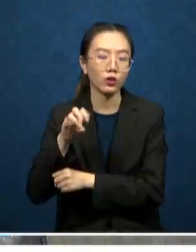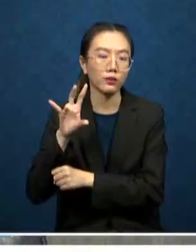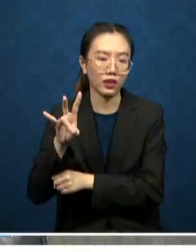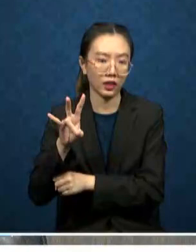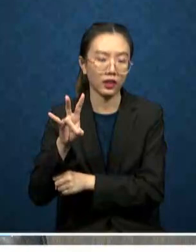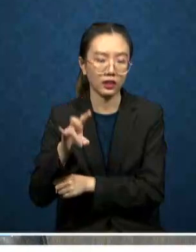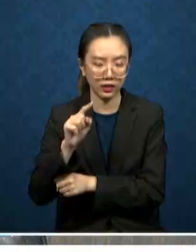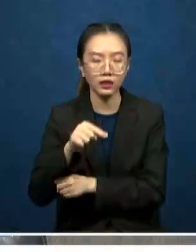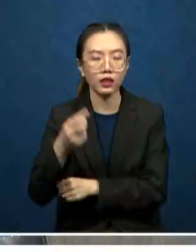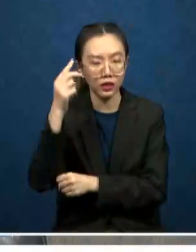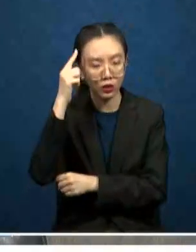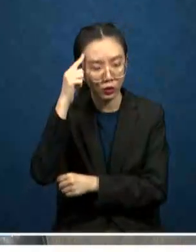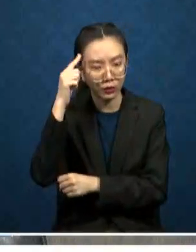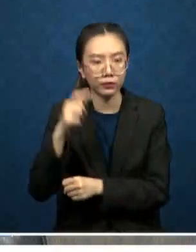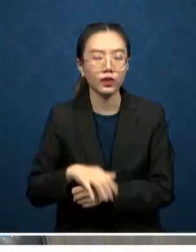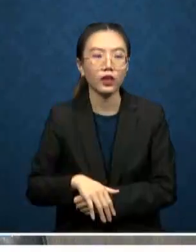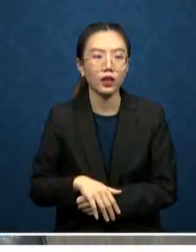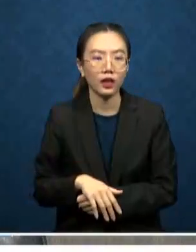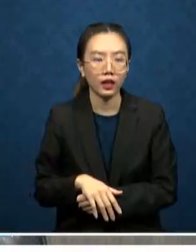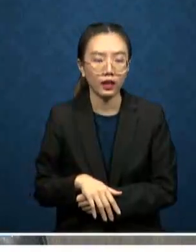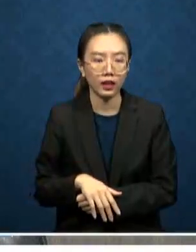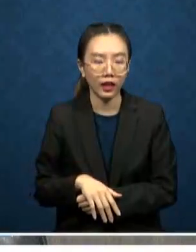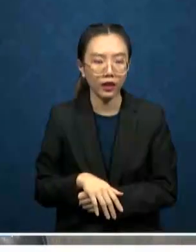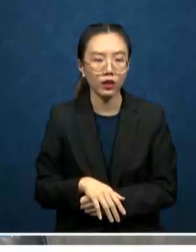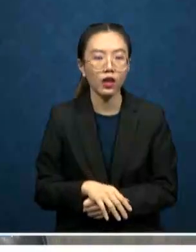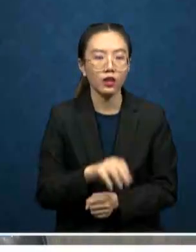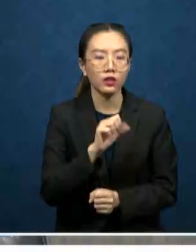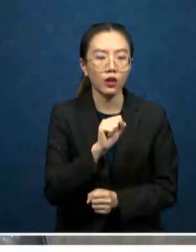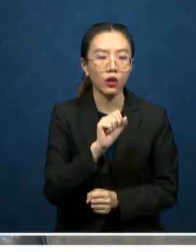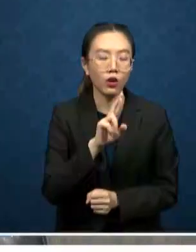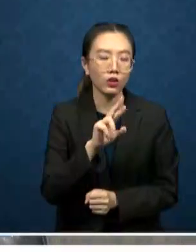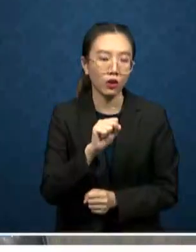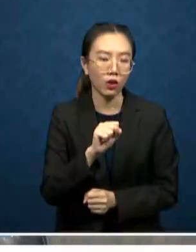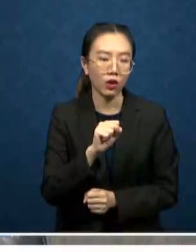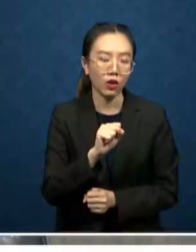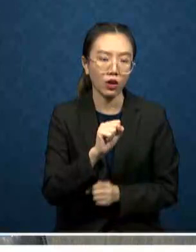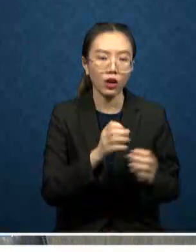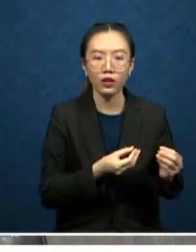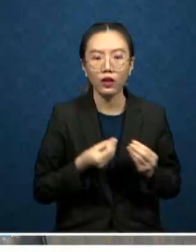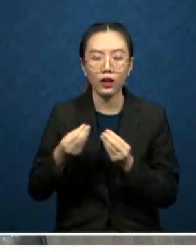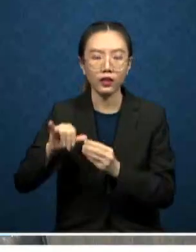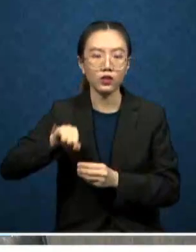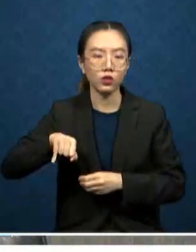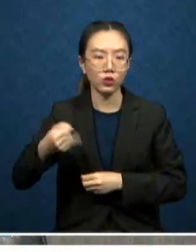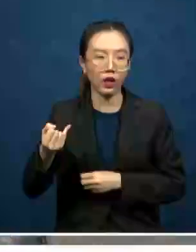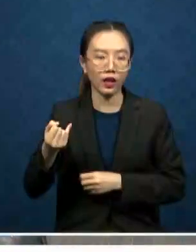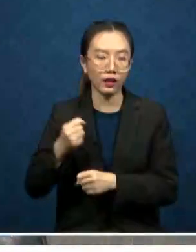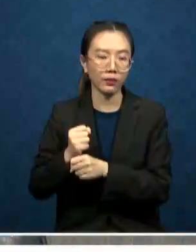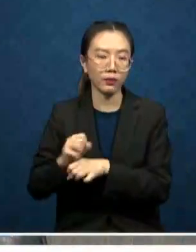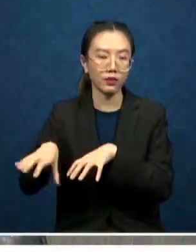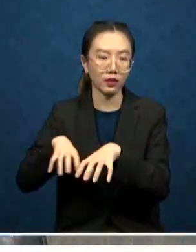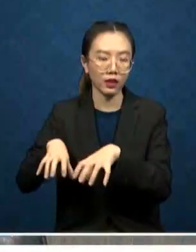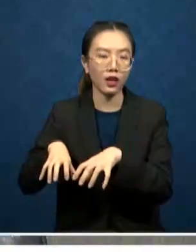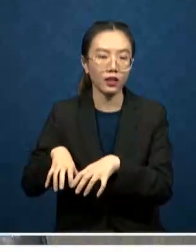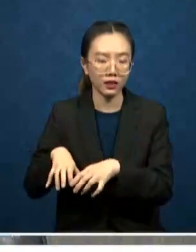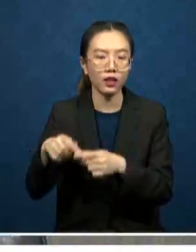จะทราบผลแล้วก็ทางสวรสก็มอบให้กับทางจุฬานะครับซึ่งผมก็คิดว่าถ้าหากว่าทางสถาบันพระปกเกล้าซึ่งมี